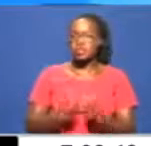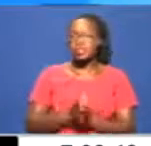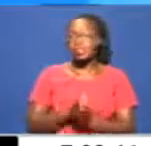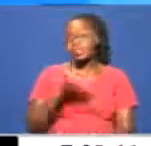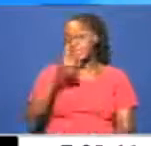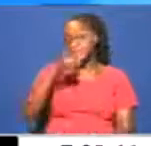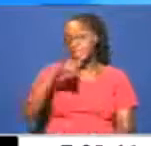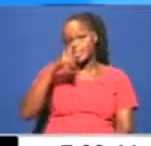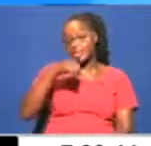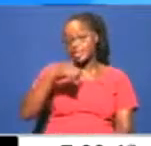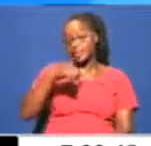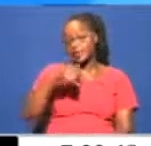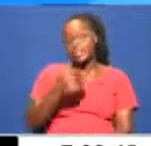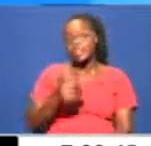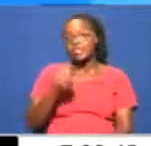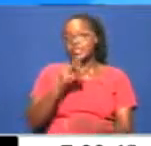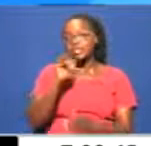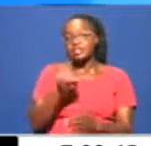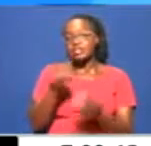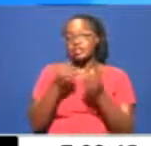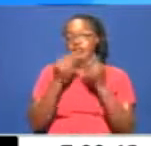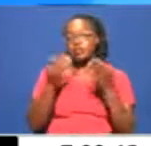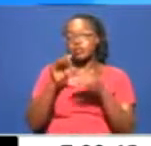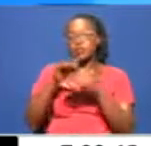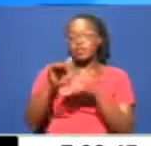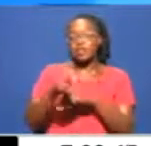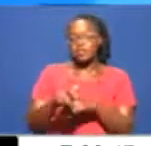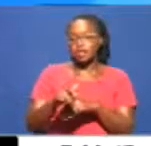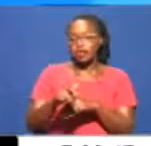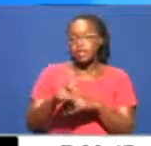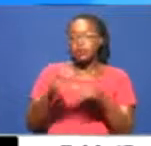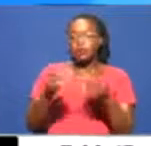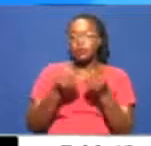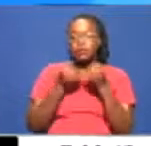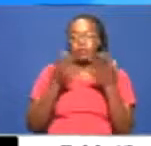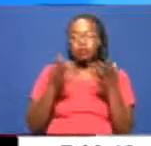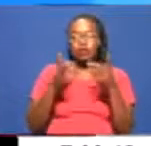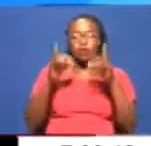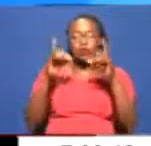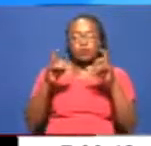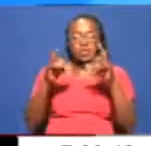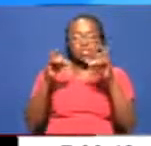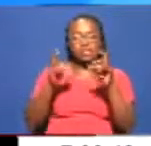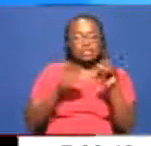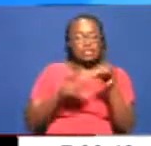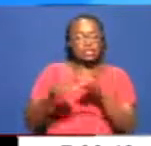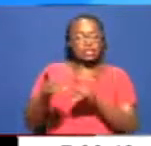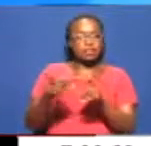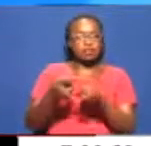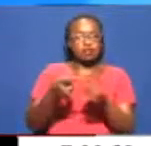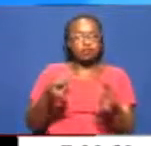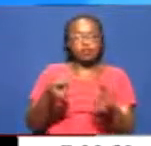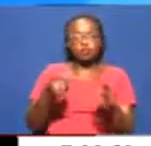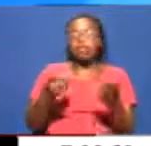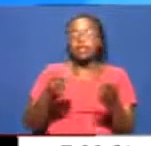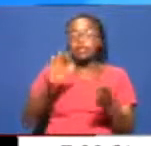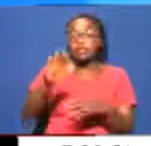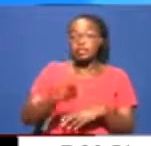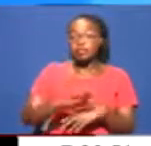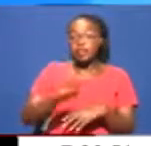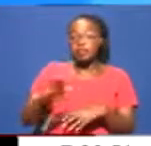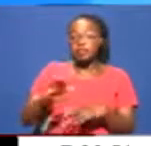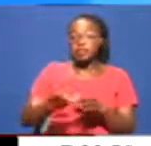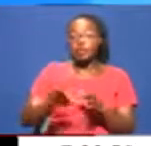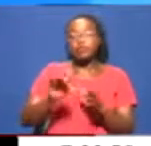Lensa Odingo. Kama nilivyokuwa nimekujuza mtazamaji, tukao tunakuletea picha za moja kwa moja ya marekebisho ya mswada